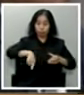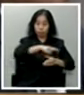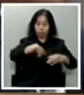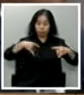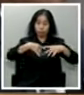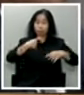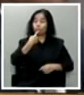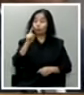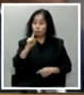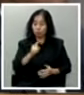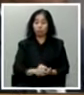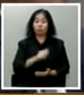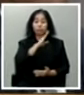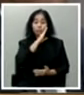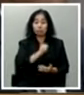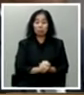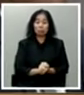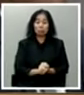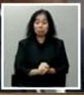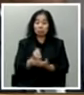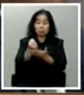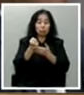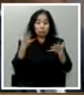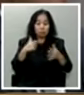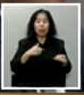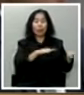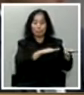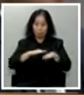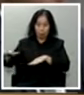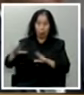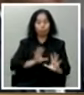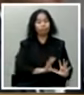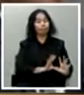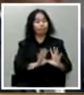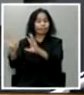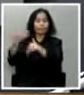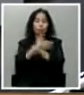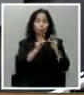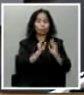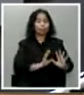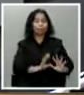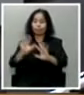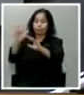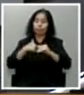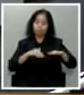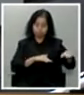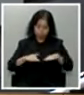างเดียวครับถ้าไม่ได้รับความกรุณาเราก็ขอจะออกห้องประชุมครับกราบขอบคุณท่านประธานครับ ครับขอบคุณนะครับคุณหมอ